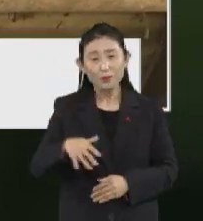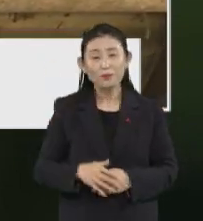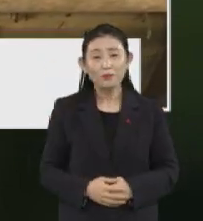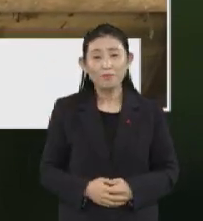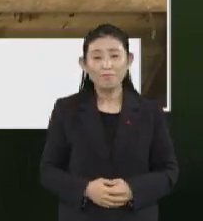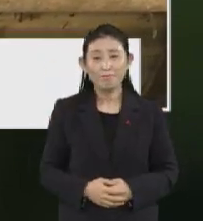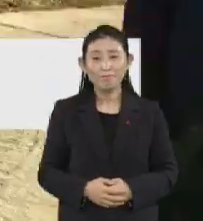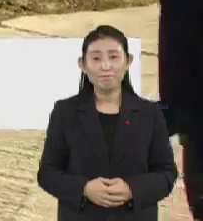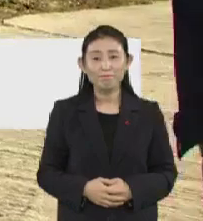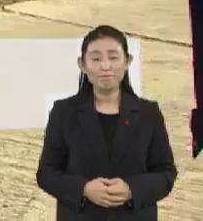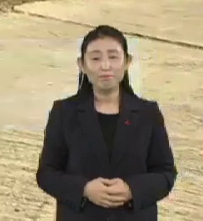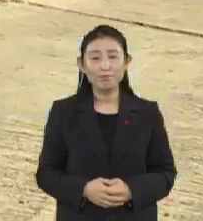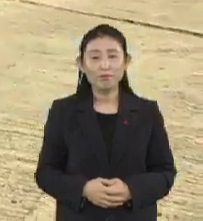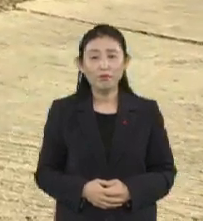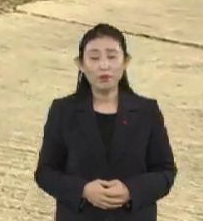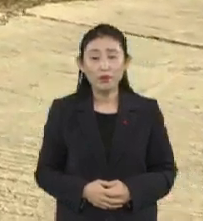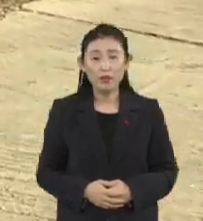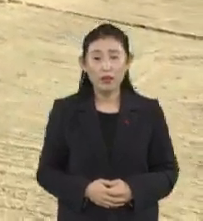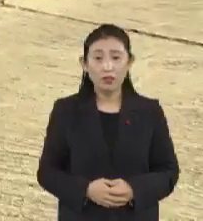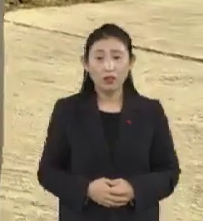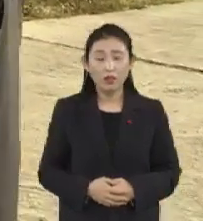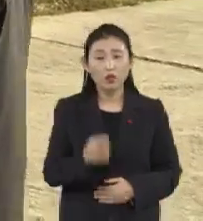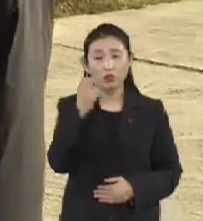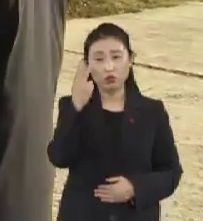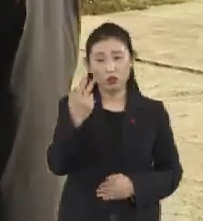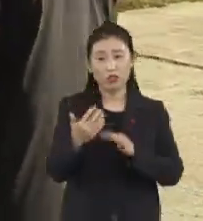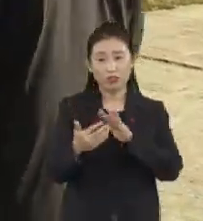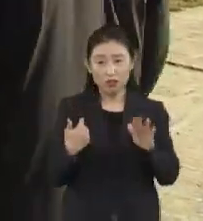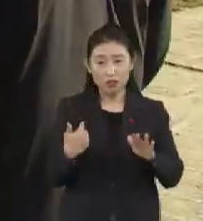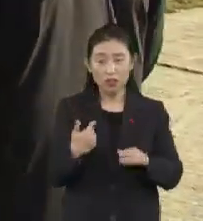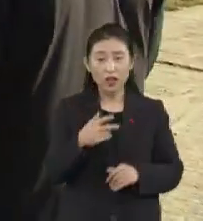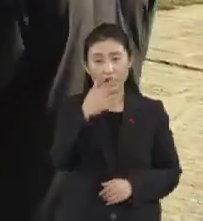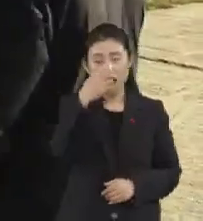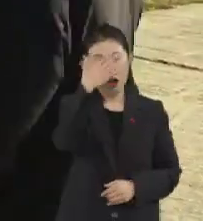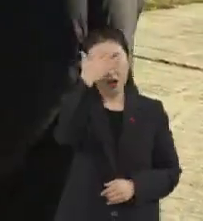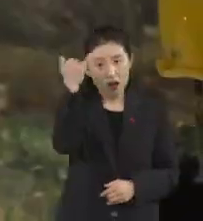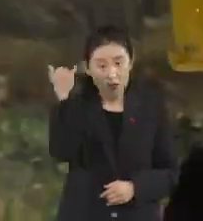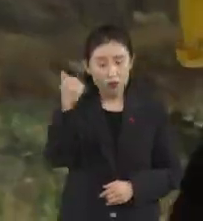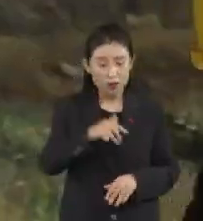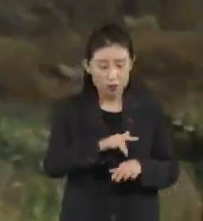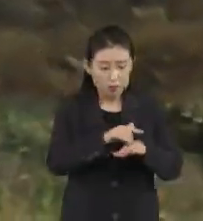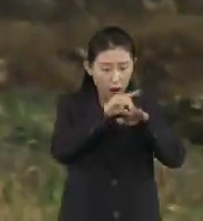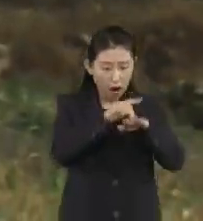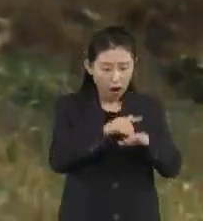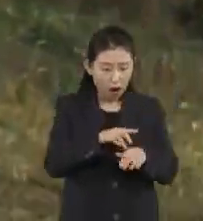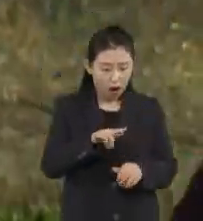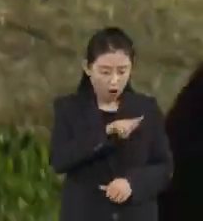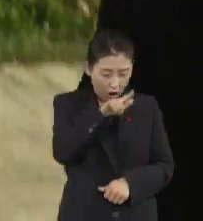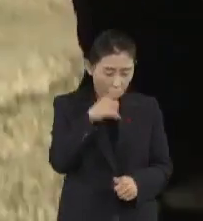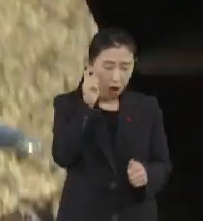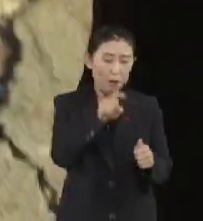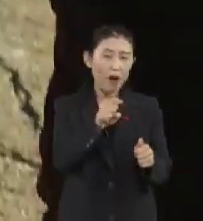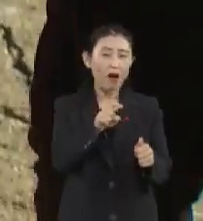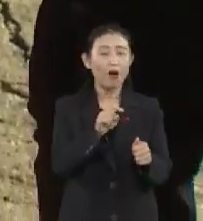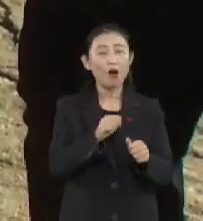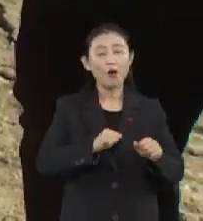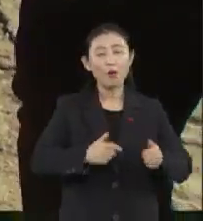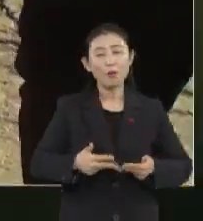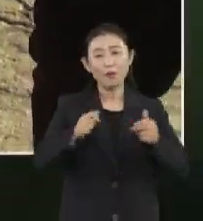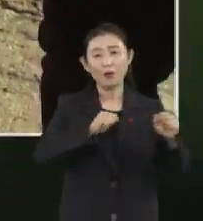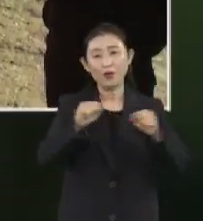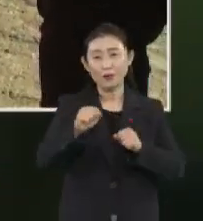예, 마음이 놓입니다. 이 학교 학생들은 두 달 전에는 실종 할아버지를 찾아내는 등 구조활동도 활발하게 펼치고